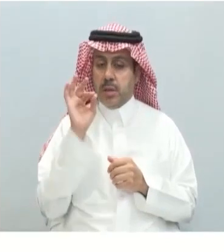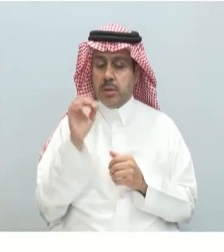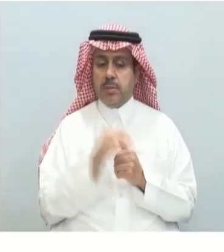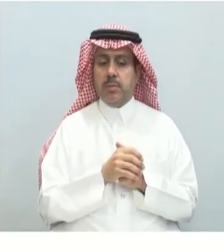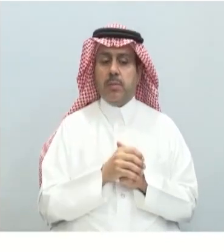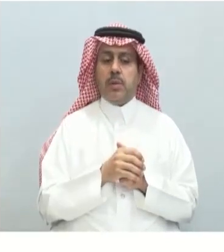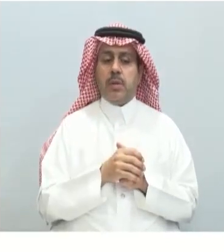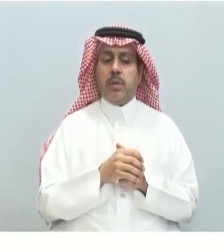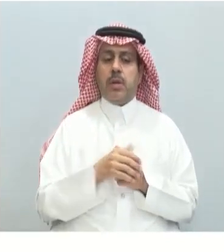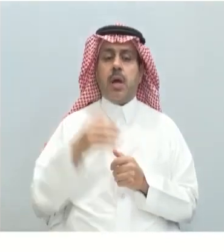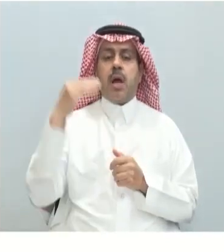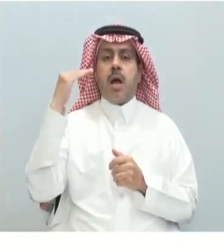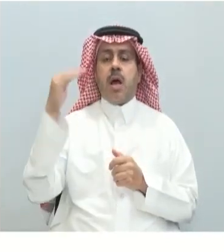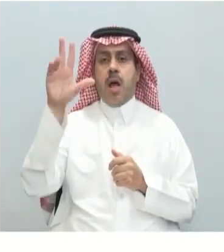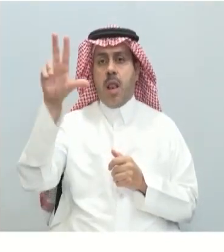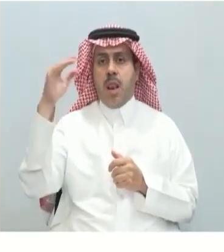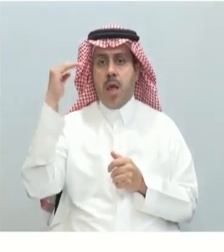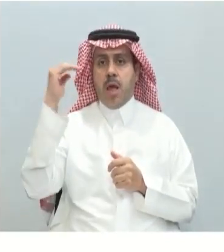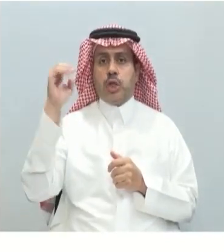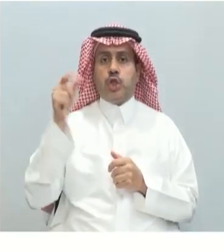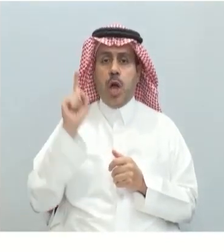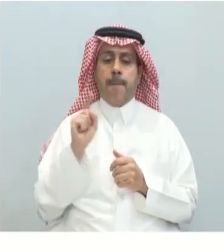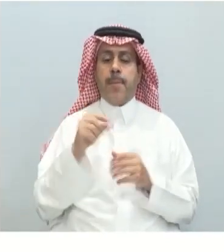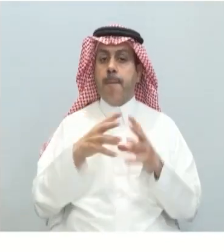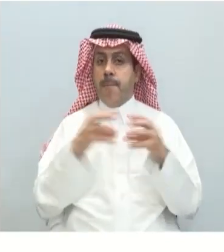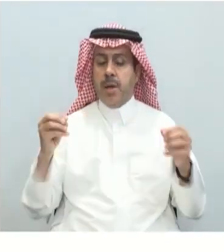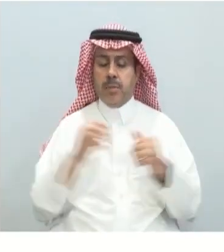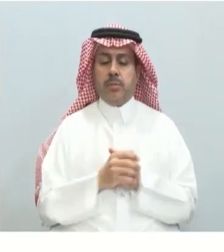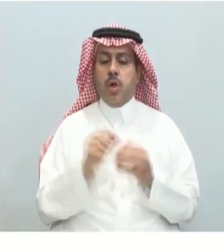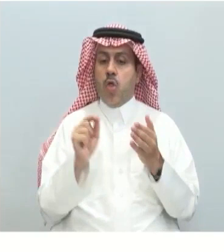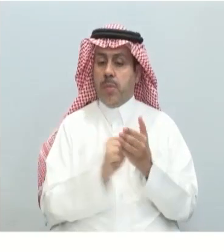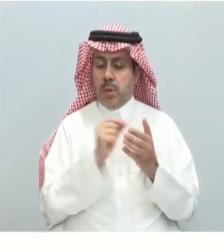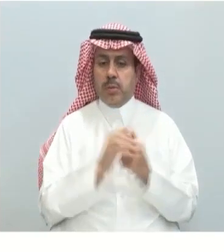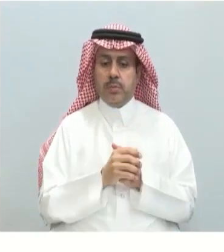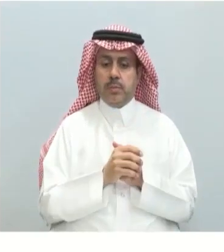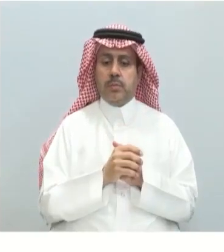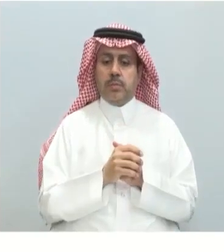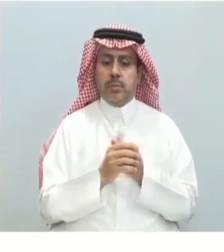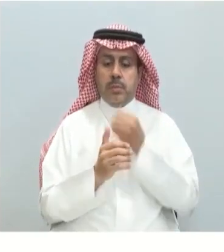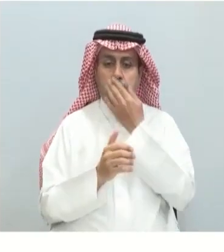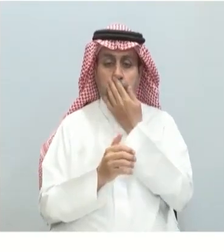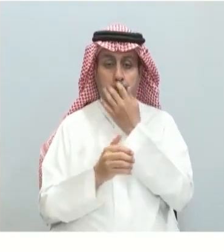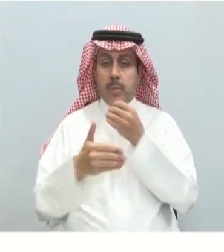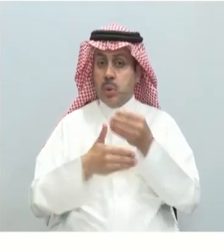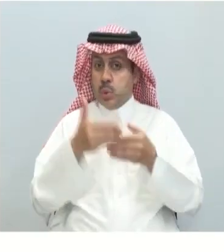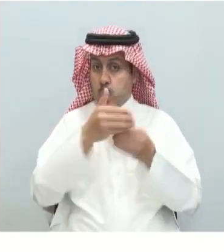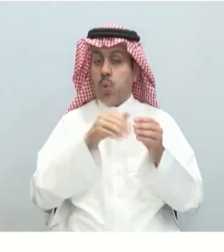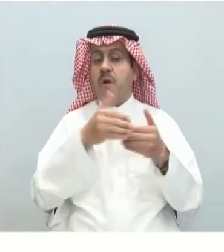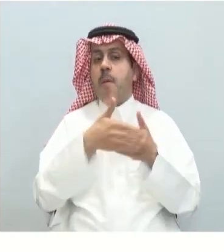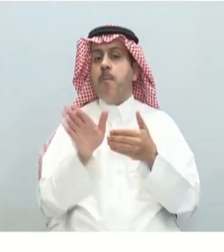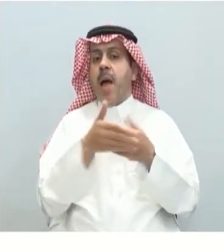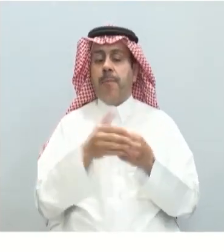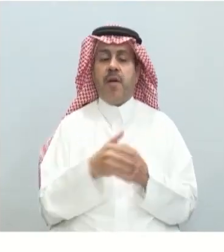الحجاب ثم دونه هنا الايه في هذه السوره قوله جل وعلا سور له باب